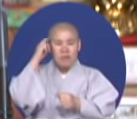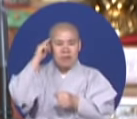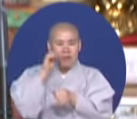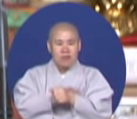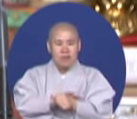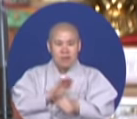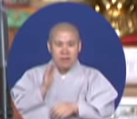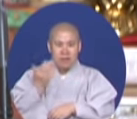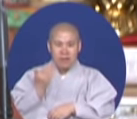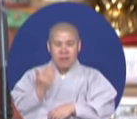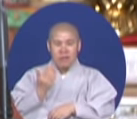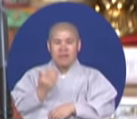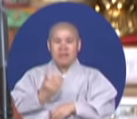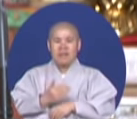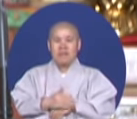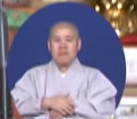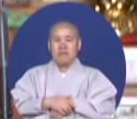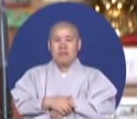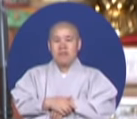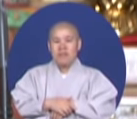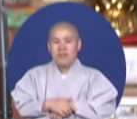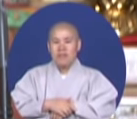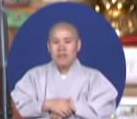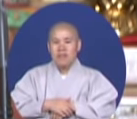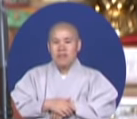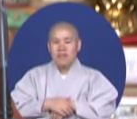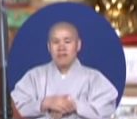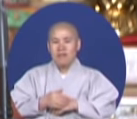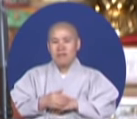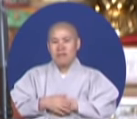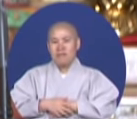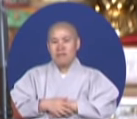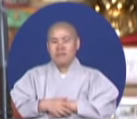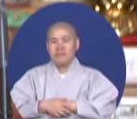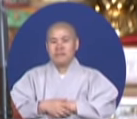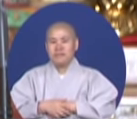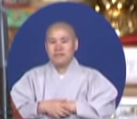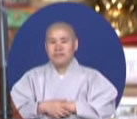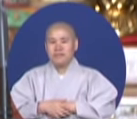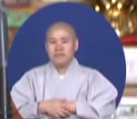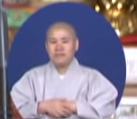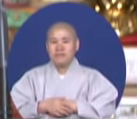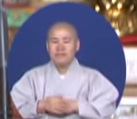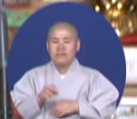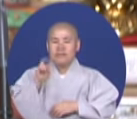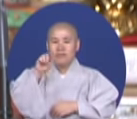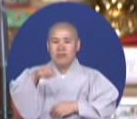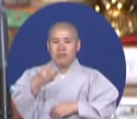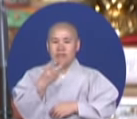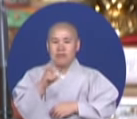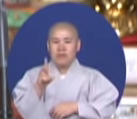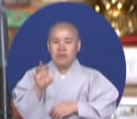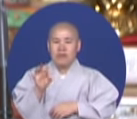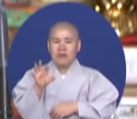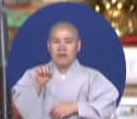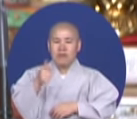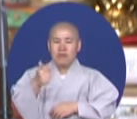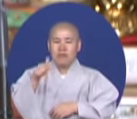그거 어디서 나왔지요? 그거 보셨죠? 그런 거예요. 그리고